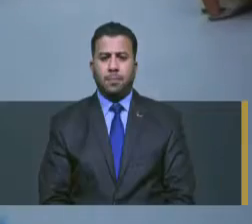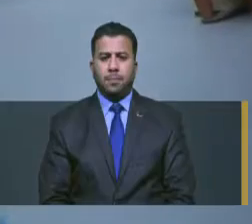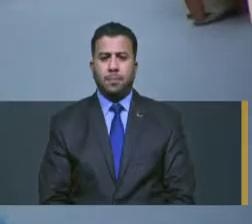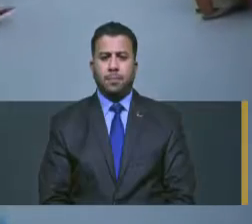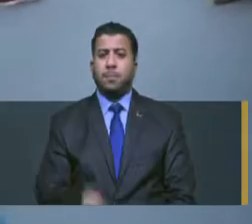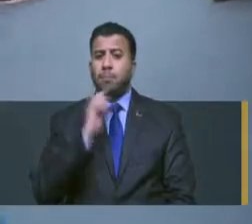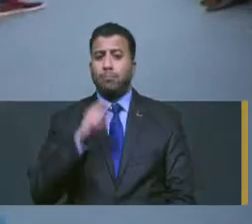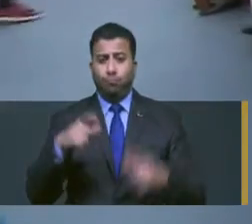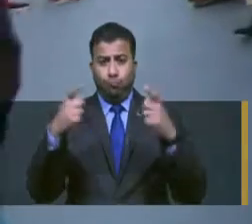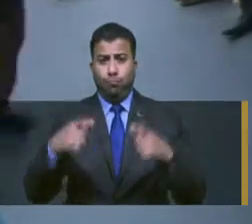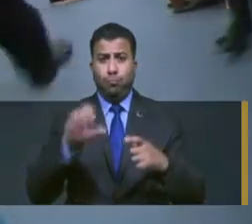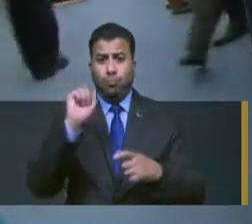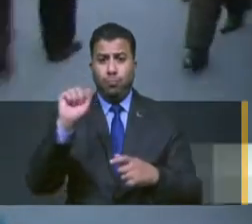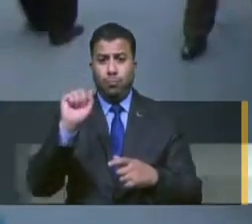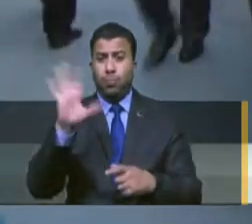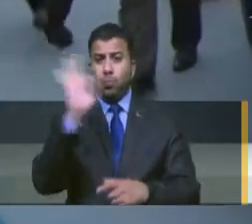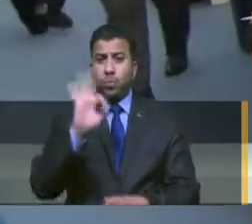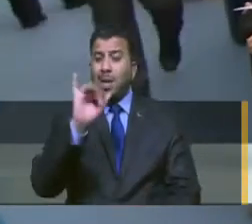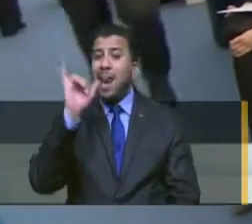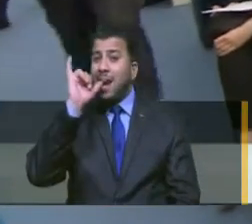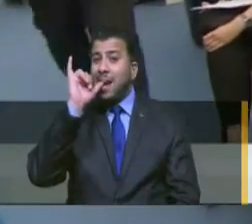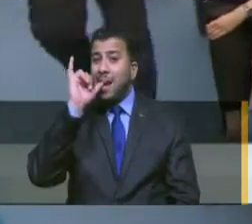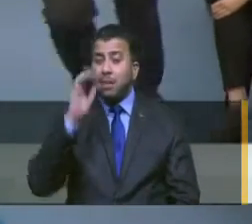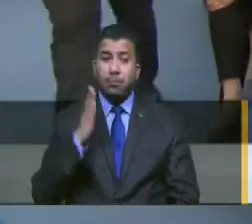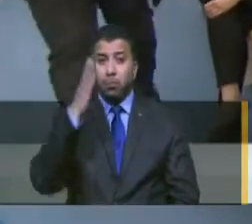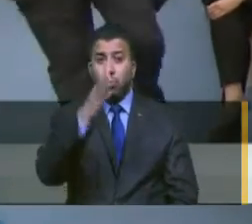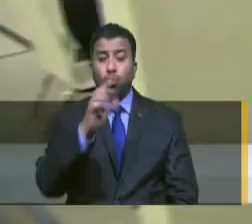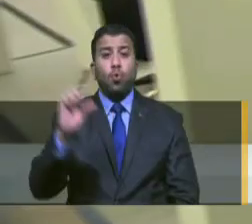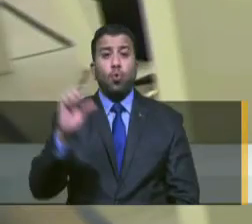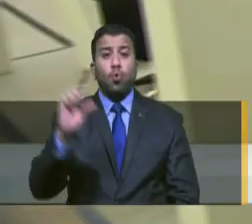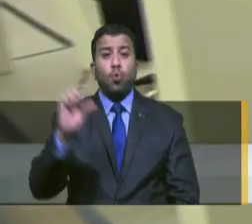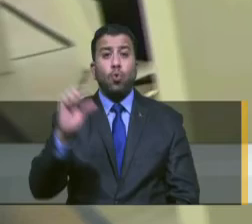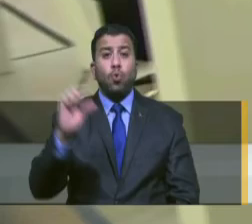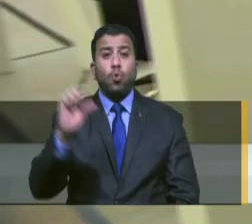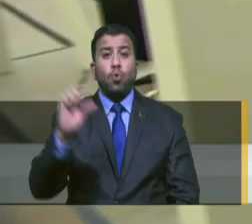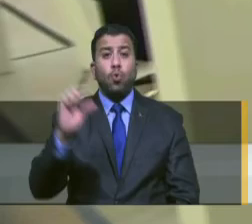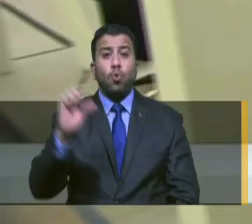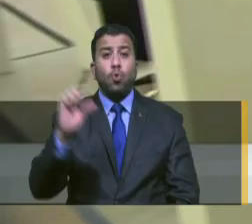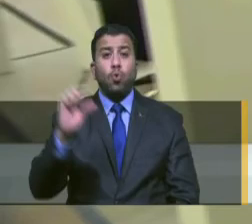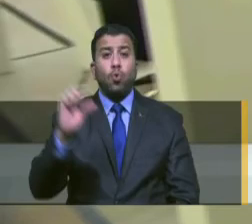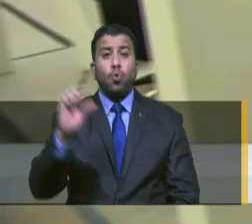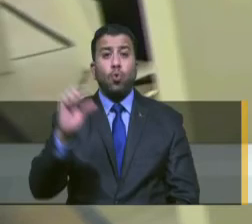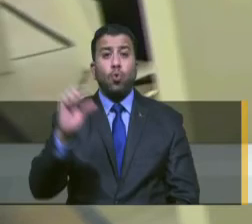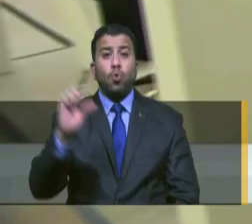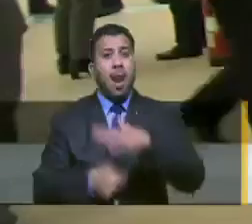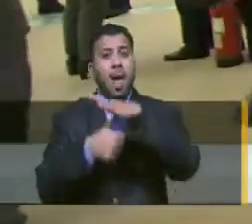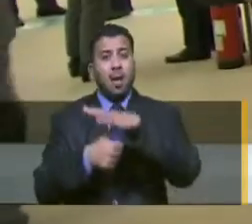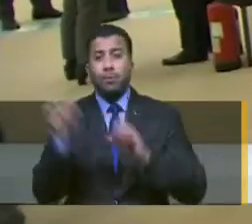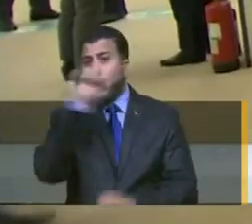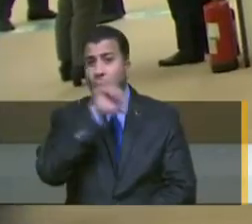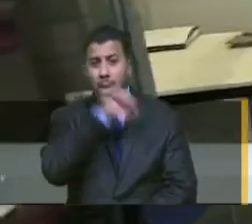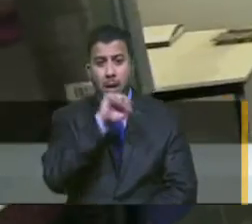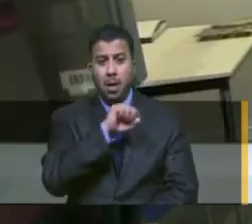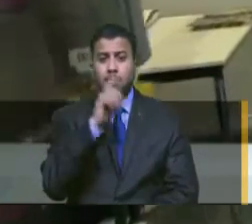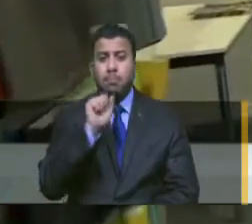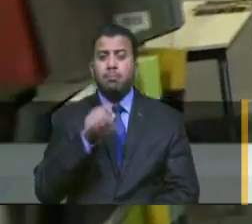في قاعة معارض أولمبيا بلندن، زار صاحب السمو الشيخ الدكتور سلطان بن محمد القاسمي عضو المجلس الأعلى حاكم